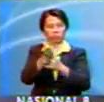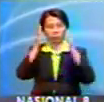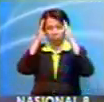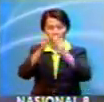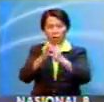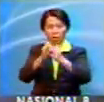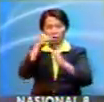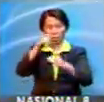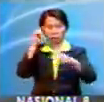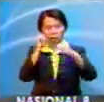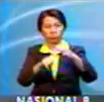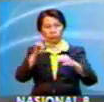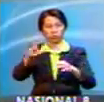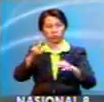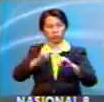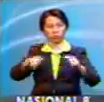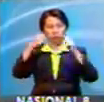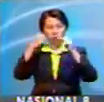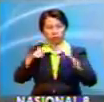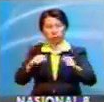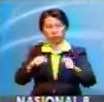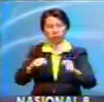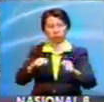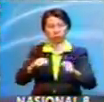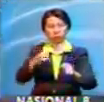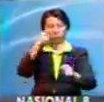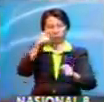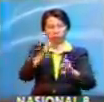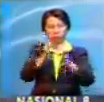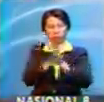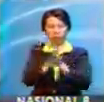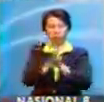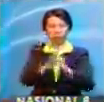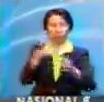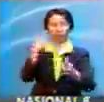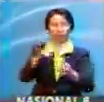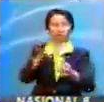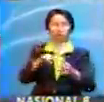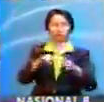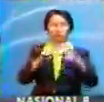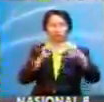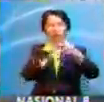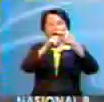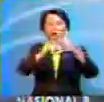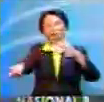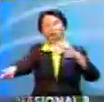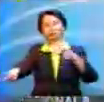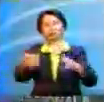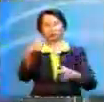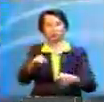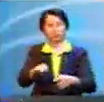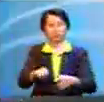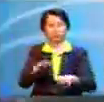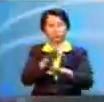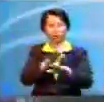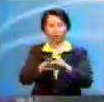Gajah untuk gol ketiga, namun percubaan Luciano Figueroa minit ke-52 sekadar menggegar palang.